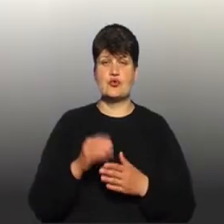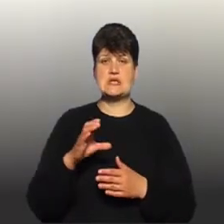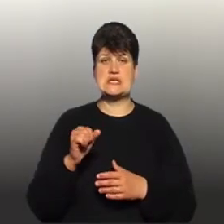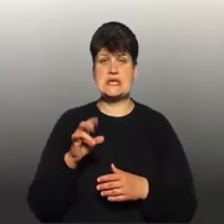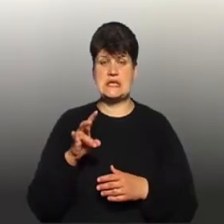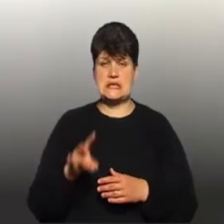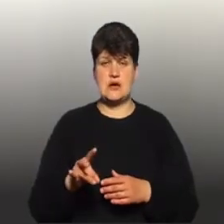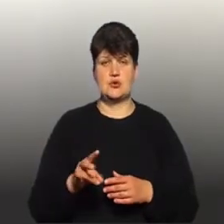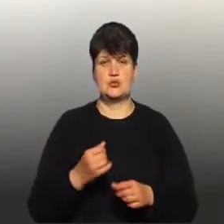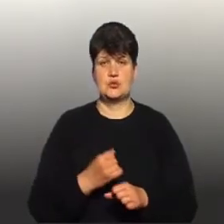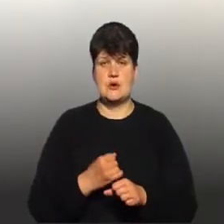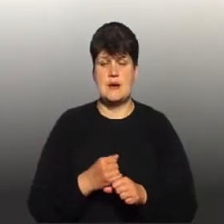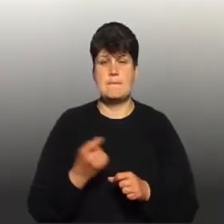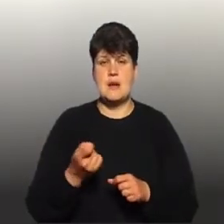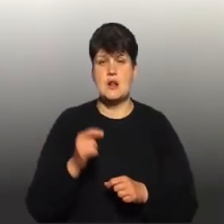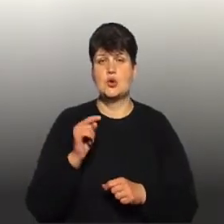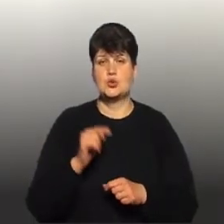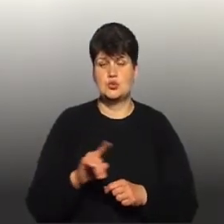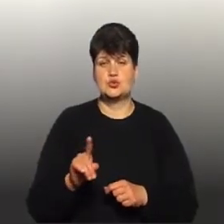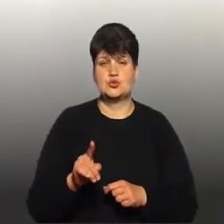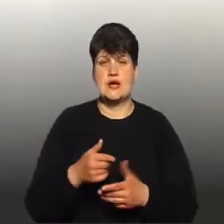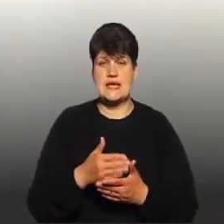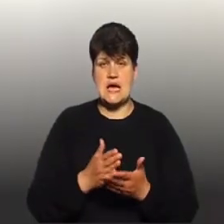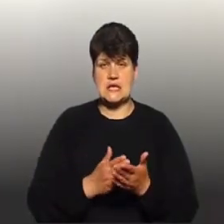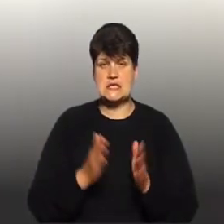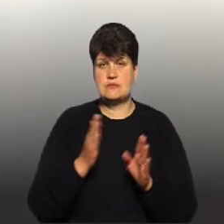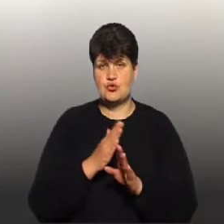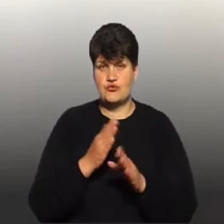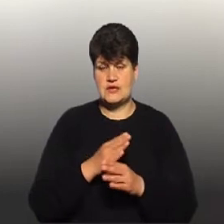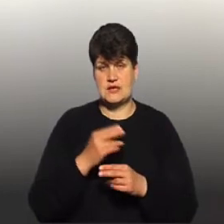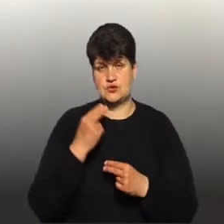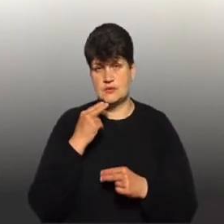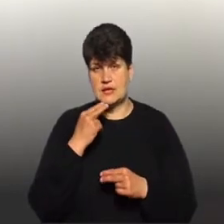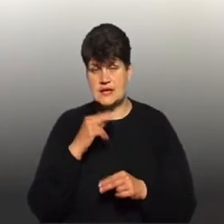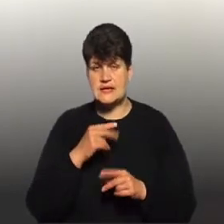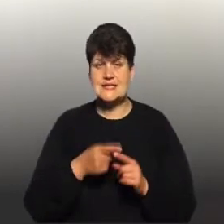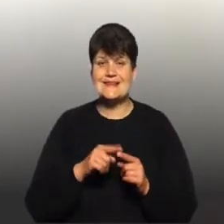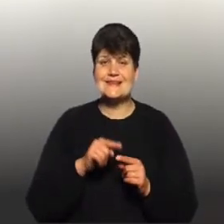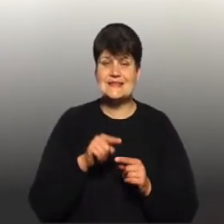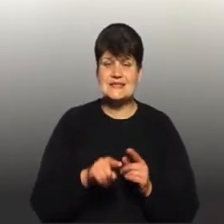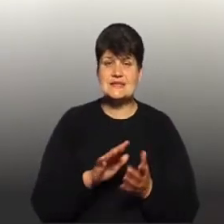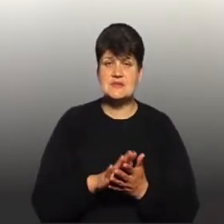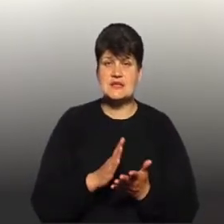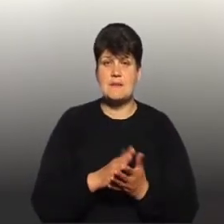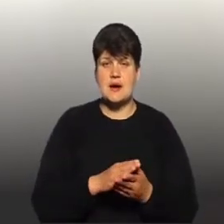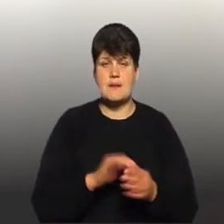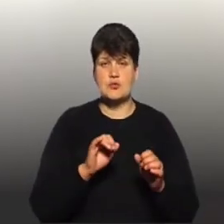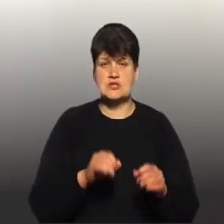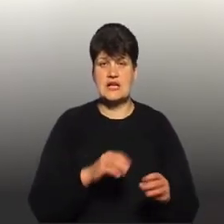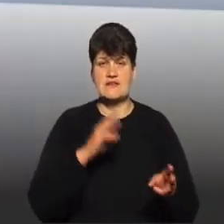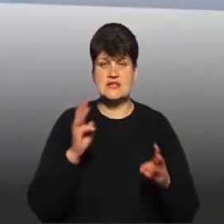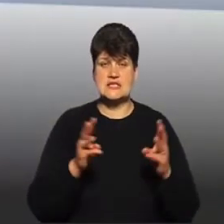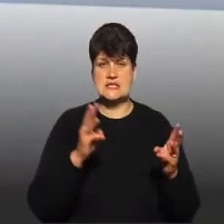що дійсно і якість повітря, напевно, трошки краще, ну, і те сміття, яке має властивість переміщатися по повітрі, так,